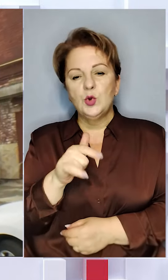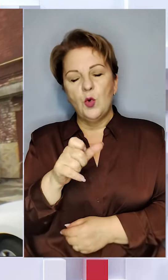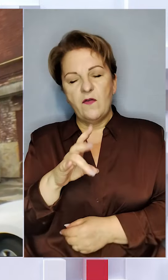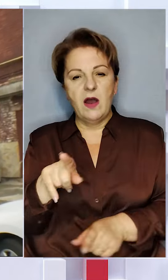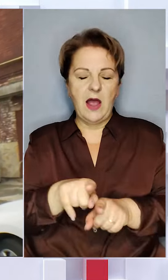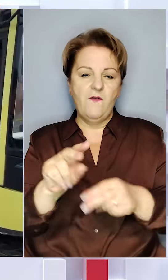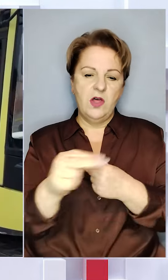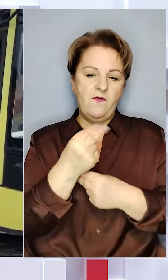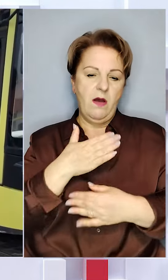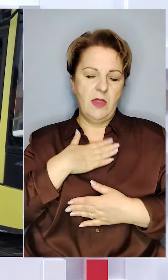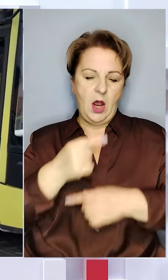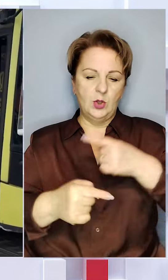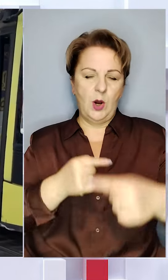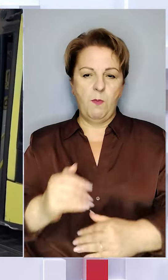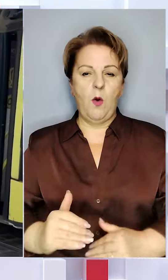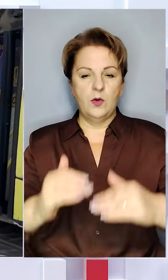покоління.